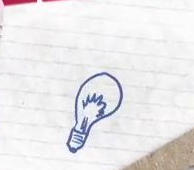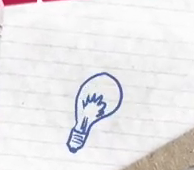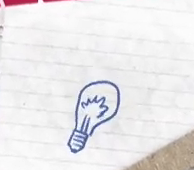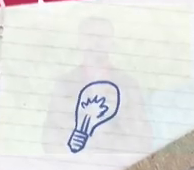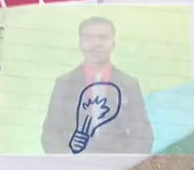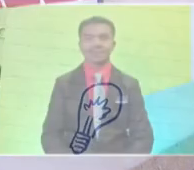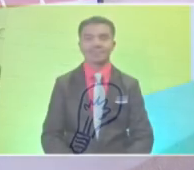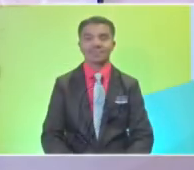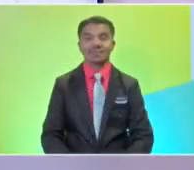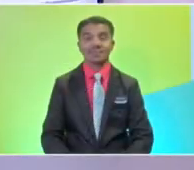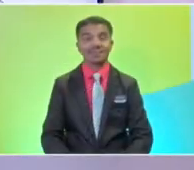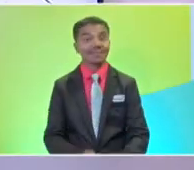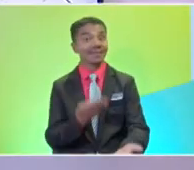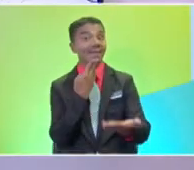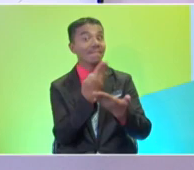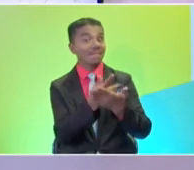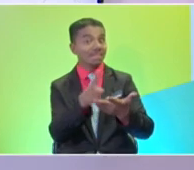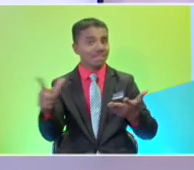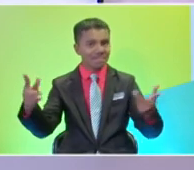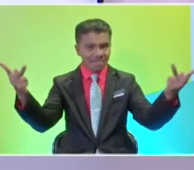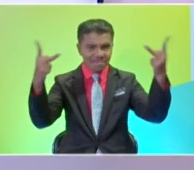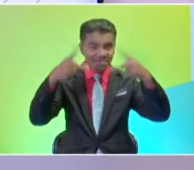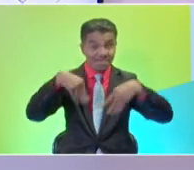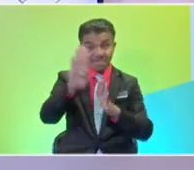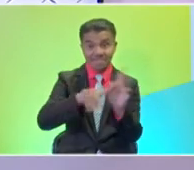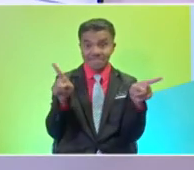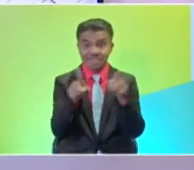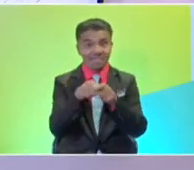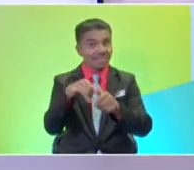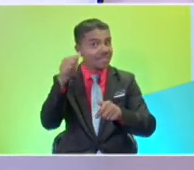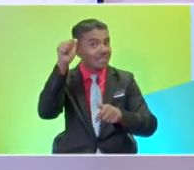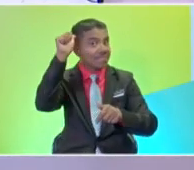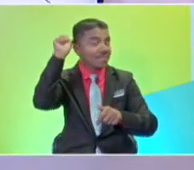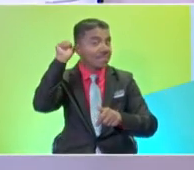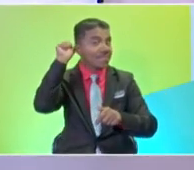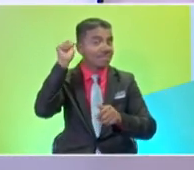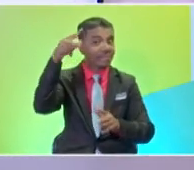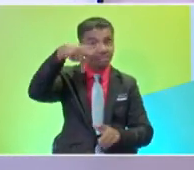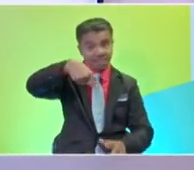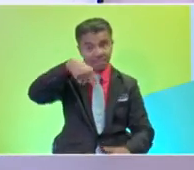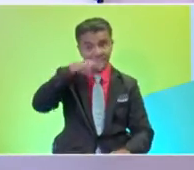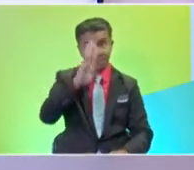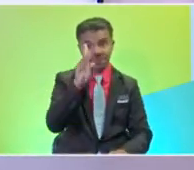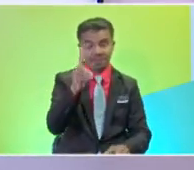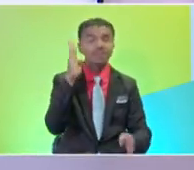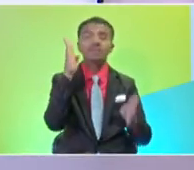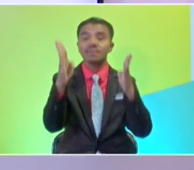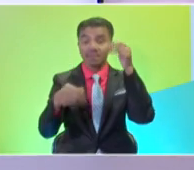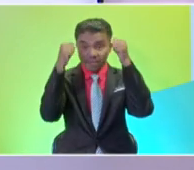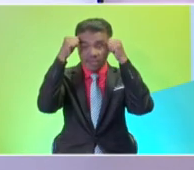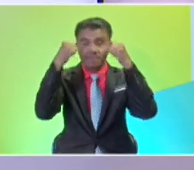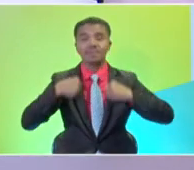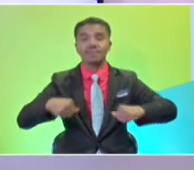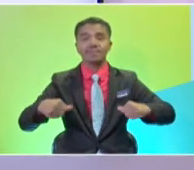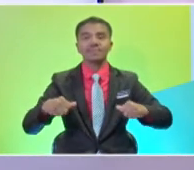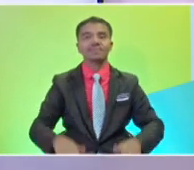KPM Baiklah kembali bersama saya Aima sufian Azman dalam slot pentaksiran bilik darjah bahasa Arab